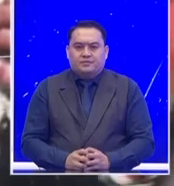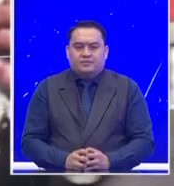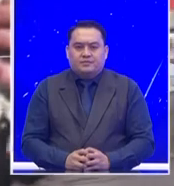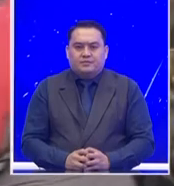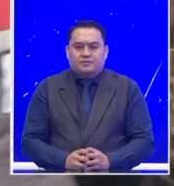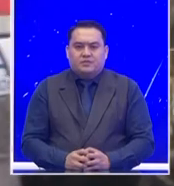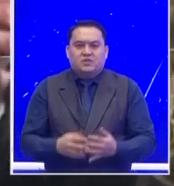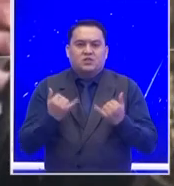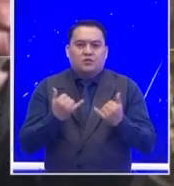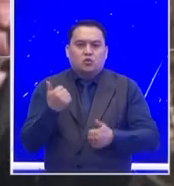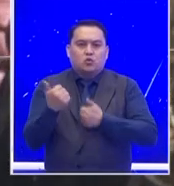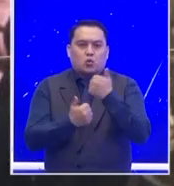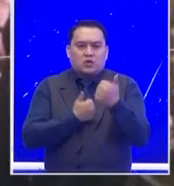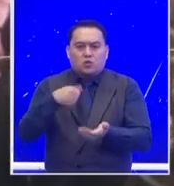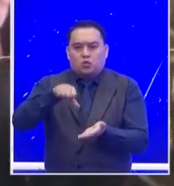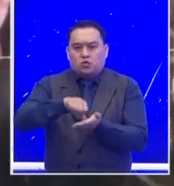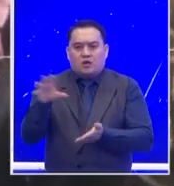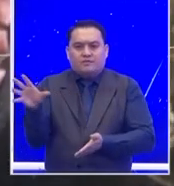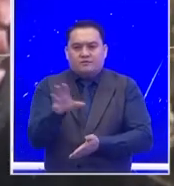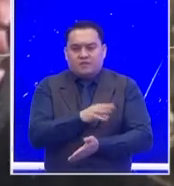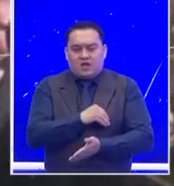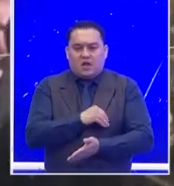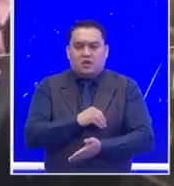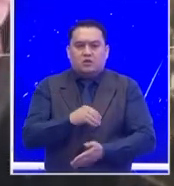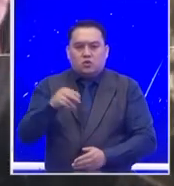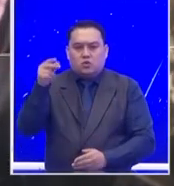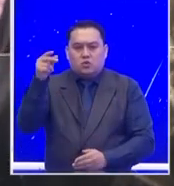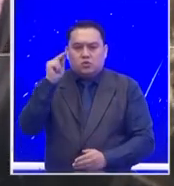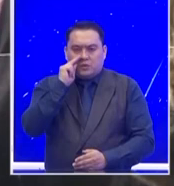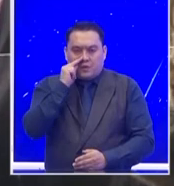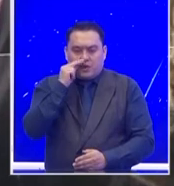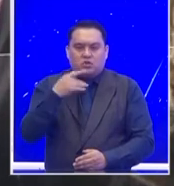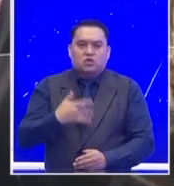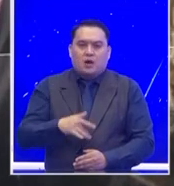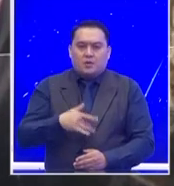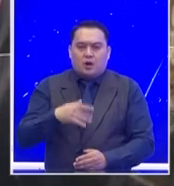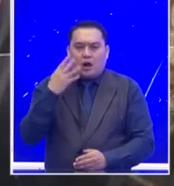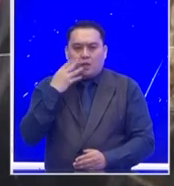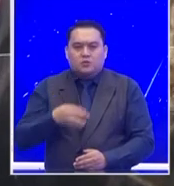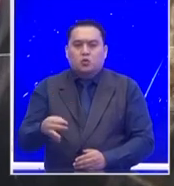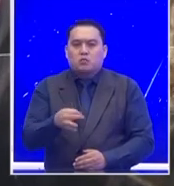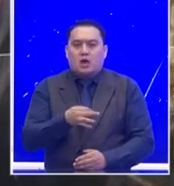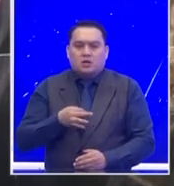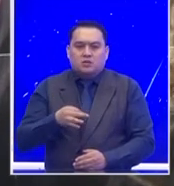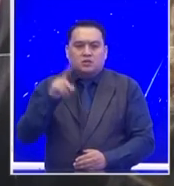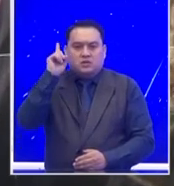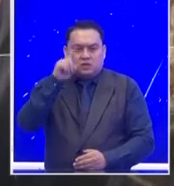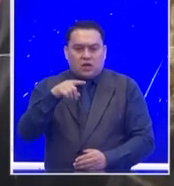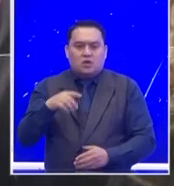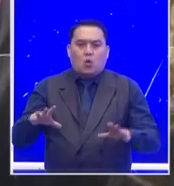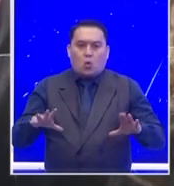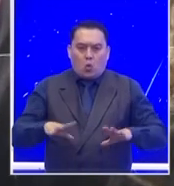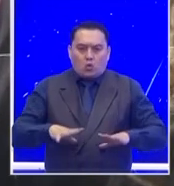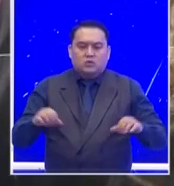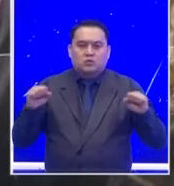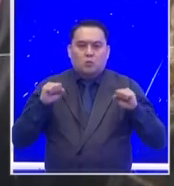В сегодняшнем турнире принимают участие кокпаристы из Туркестанской, Жамбылской, Алматинской областей. Как вы знаете, конный спорт –